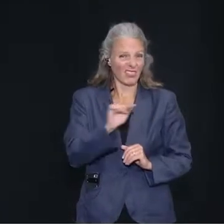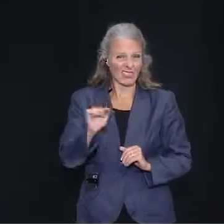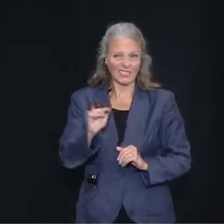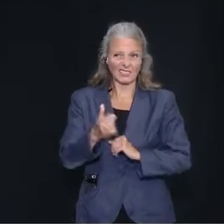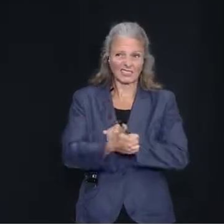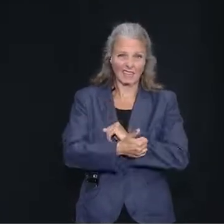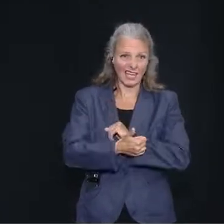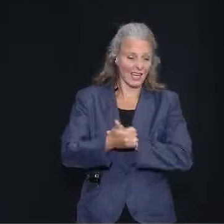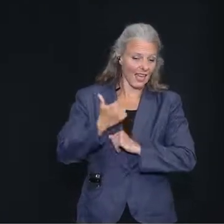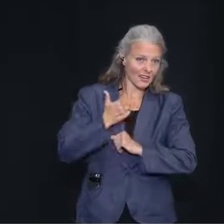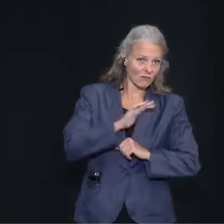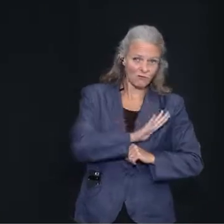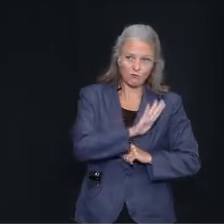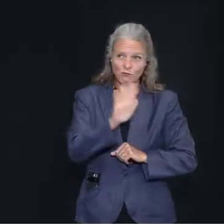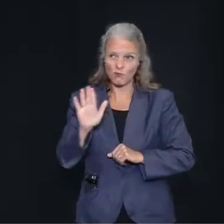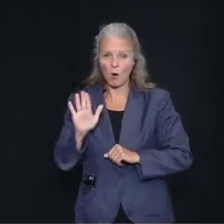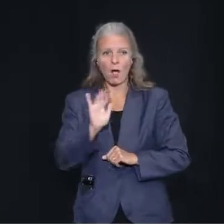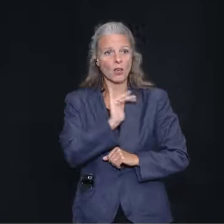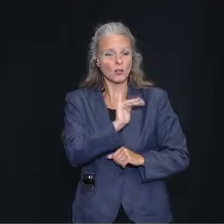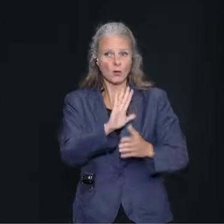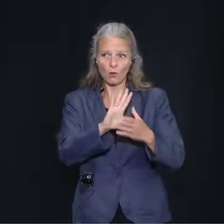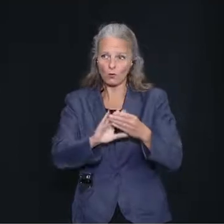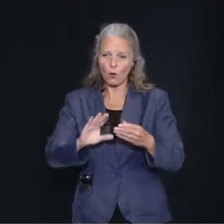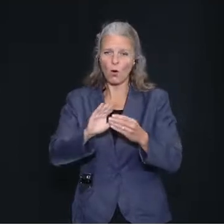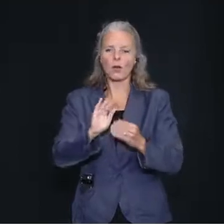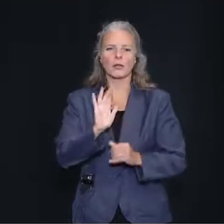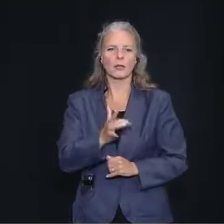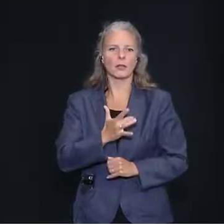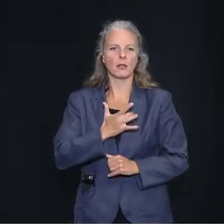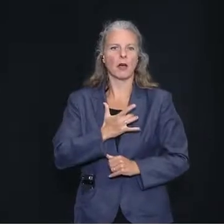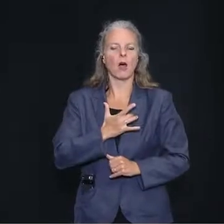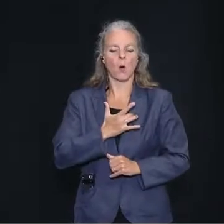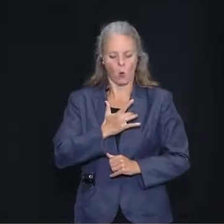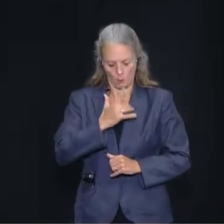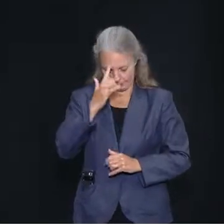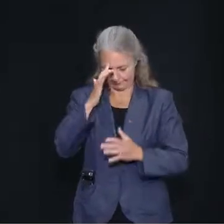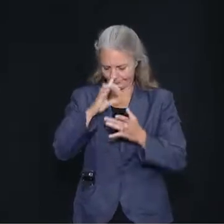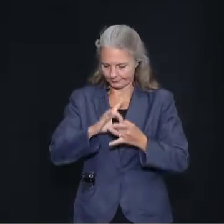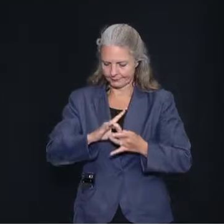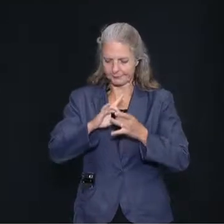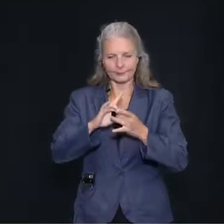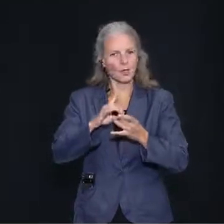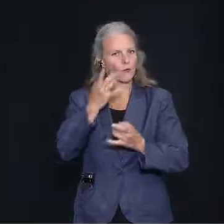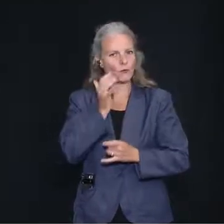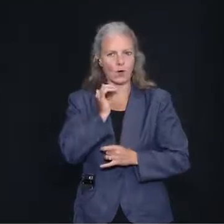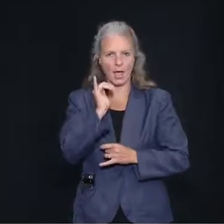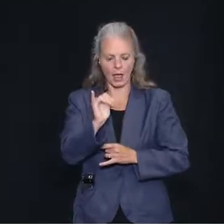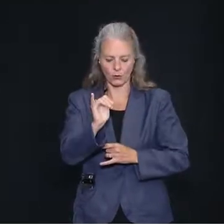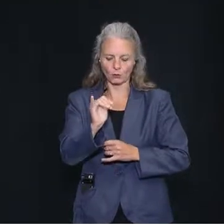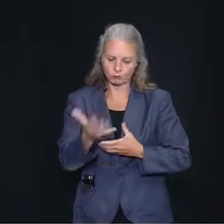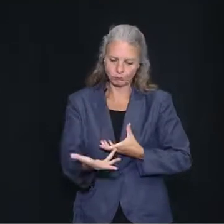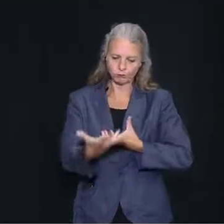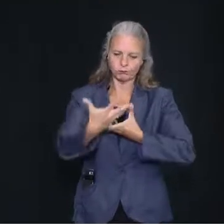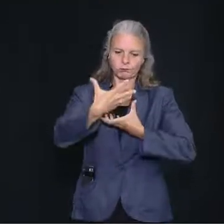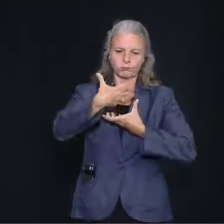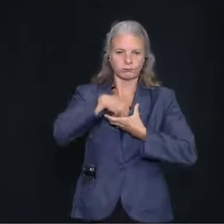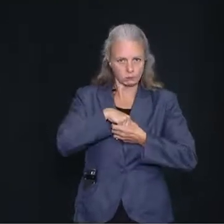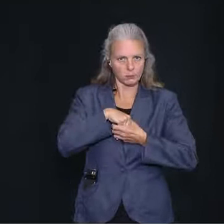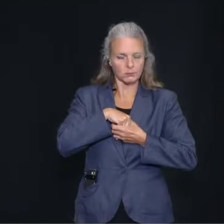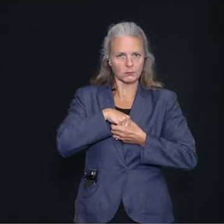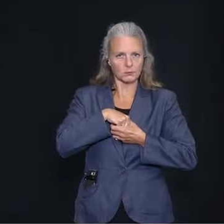these lands that have touched me, remained with me, and will always be a part of